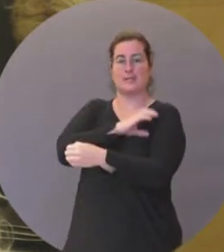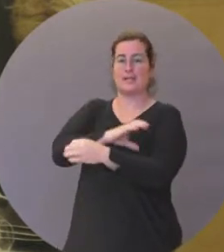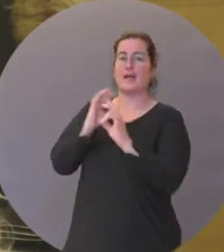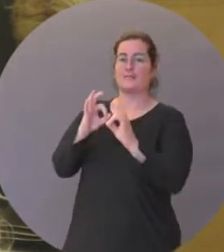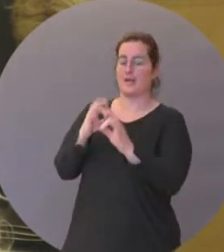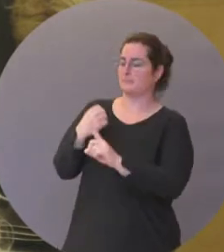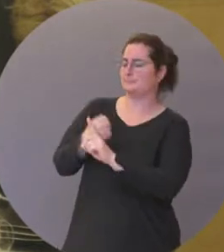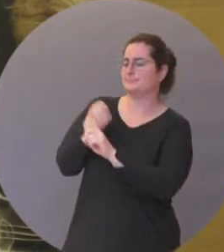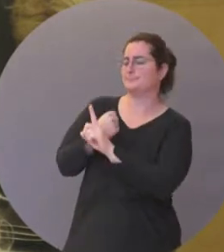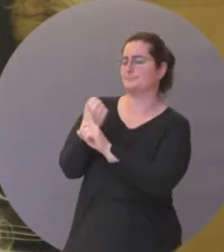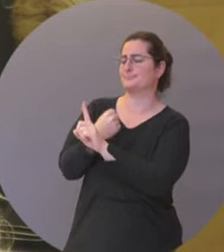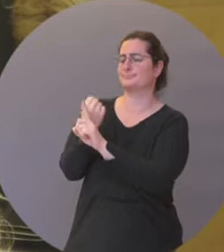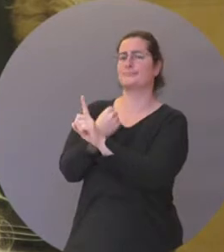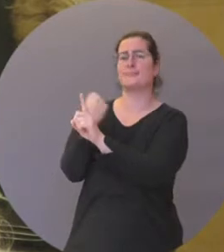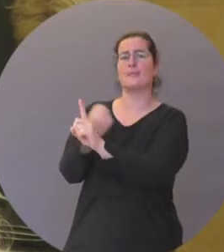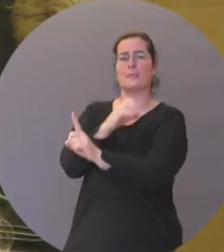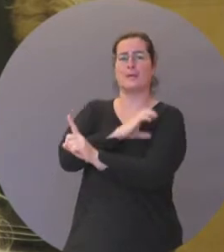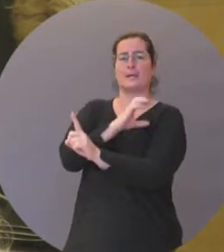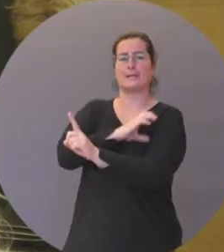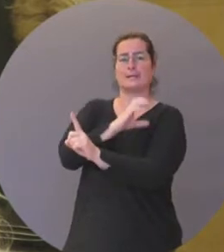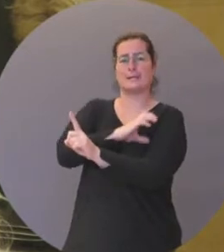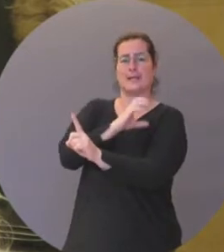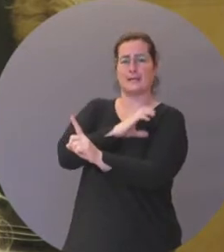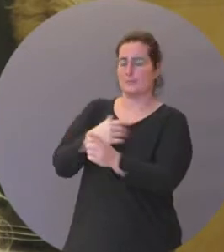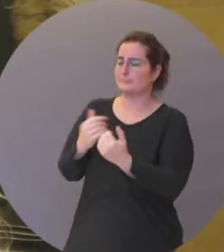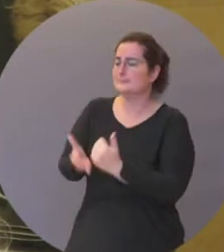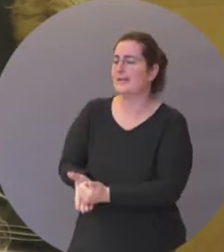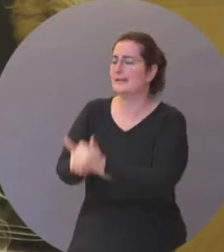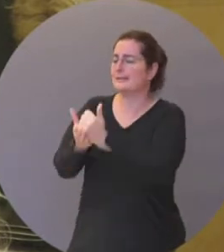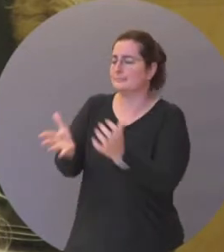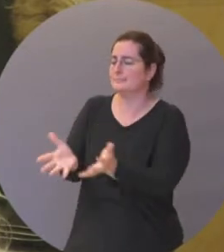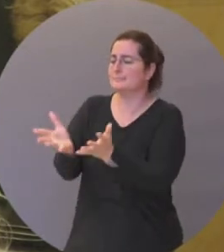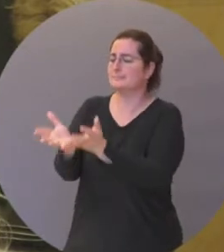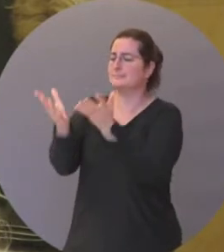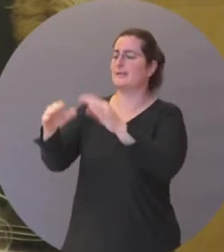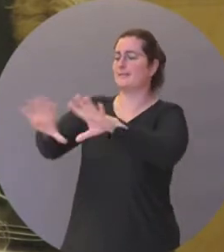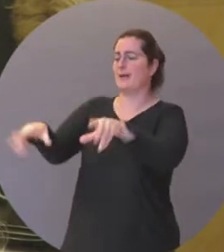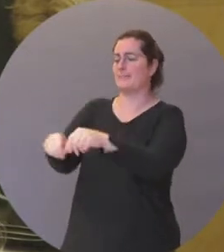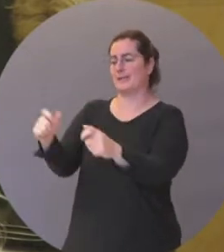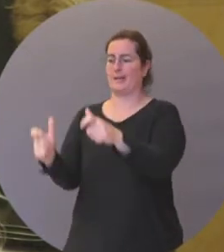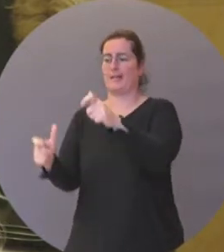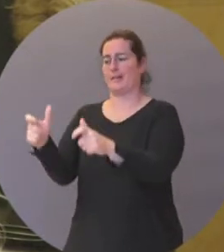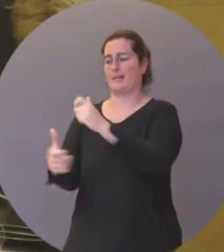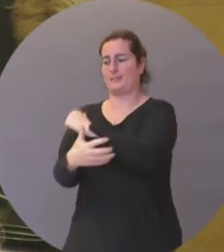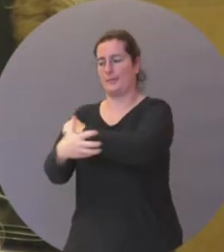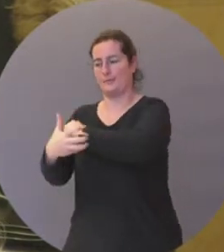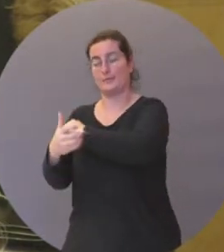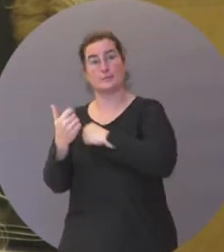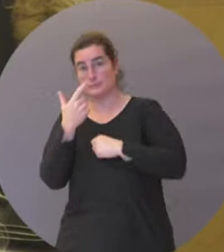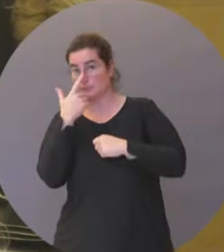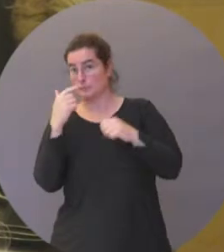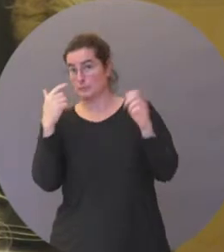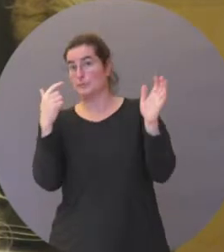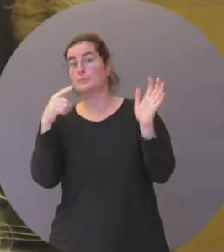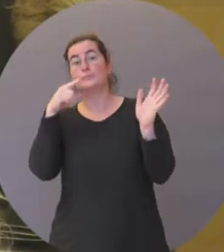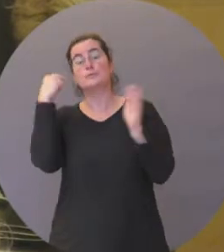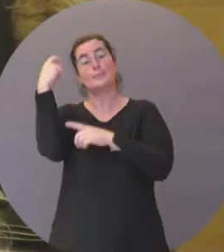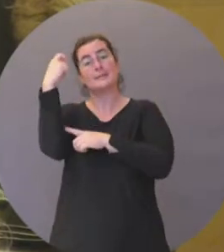pouvez-vous nous en dire plus à ce propos cela pourrait constituer une bonne nouvelle pour cette fin d'année